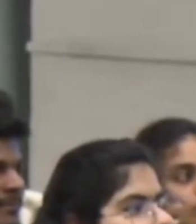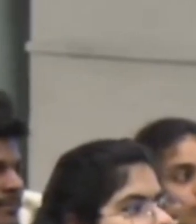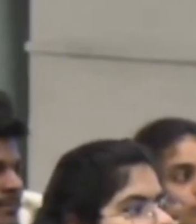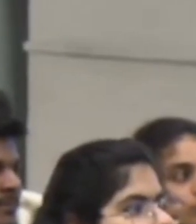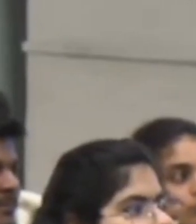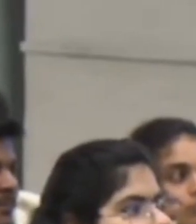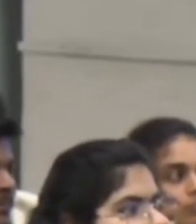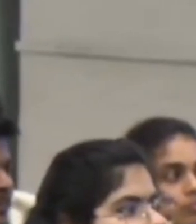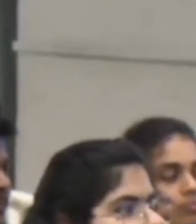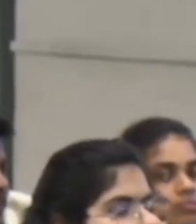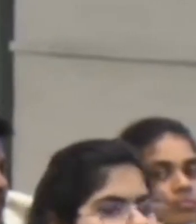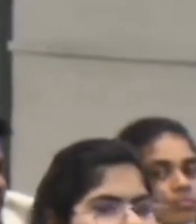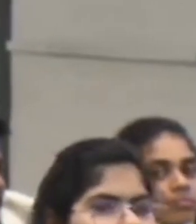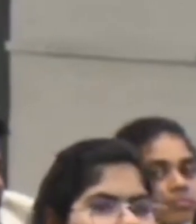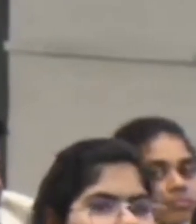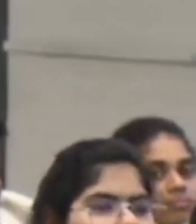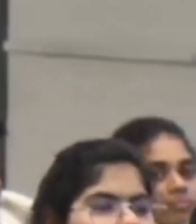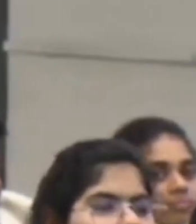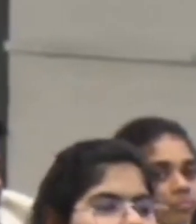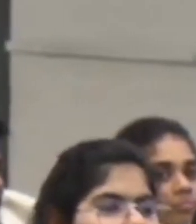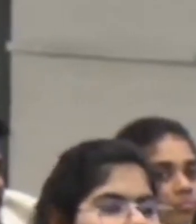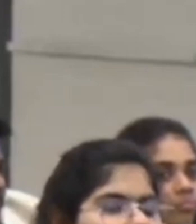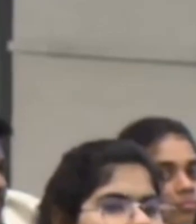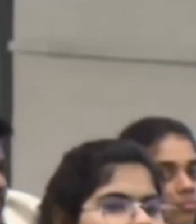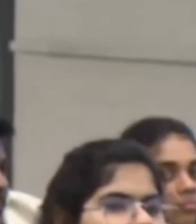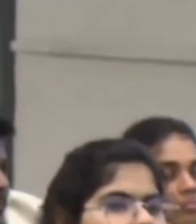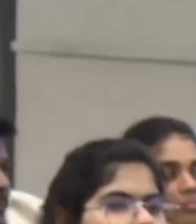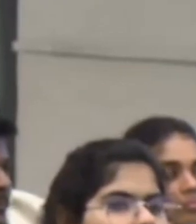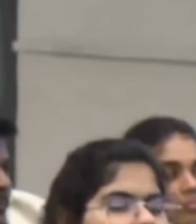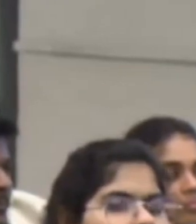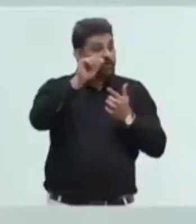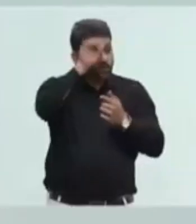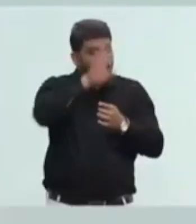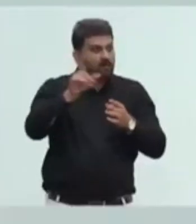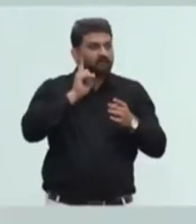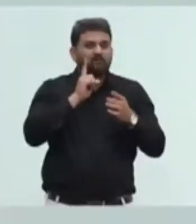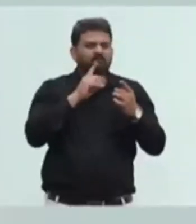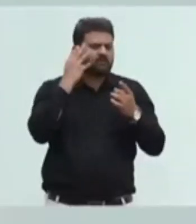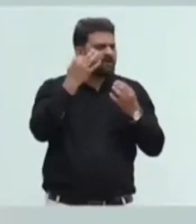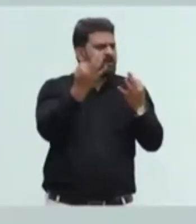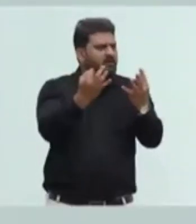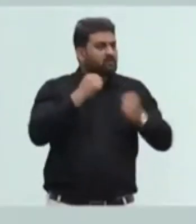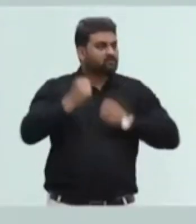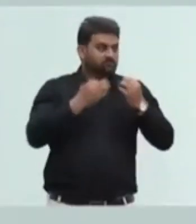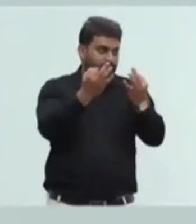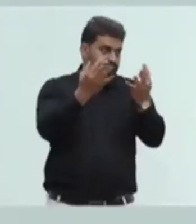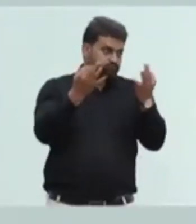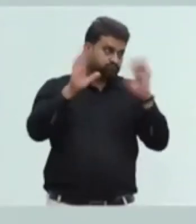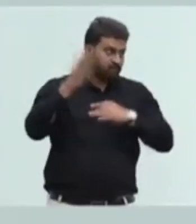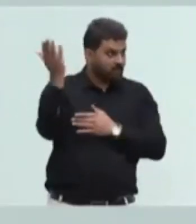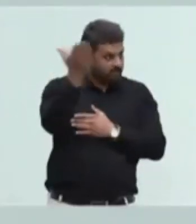और को खेलो इंडिया ने आज देश को बहुत अच्छे अच्छे खिलाड़ी दी है में